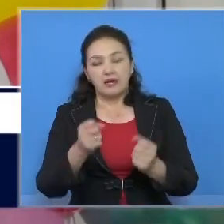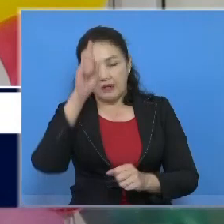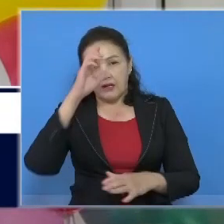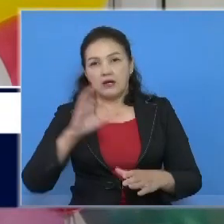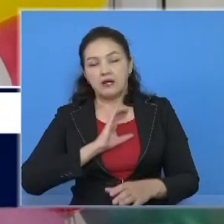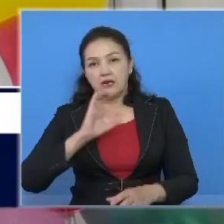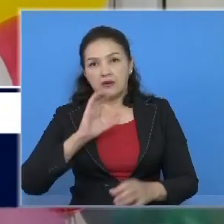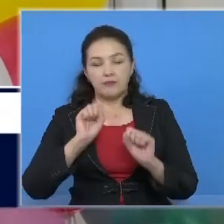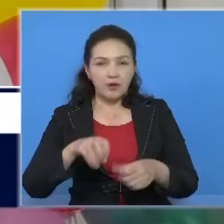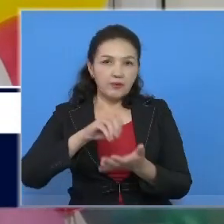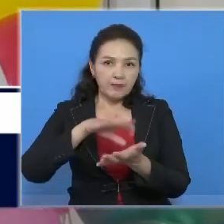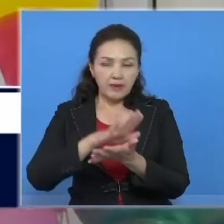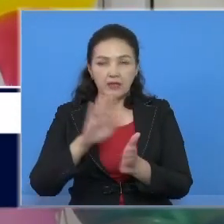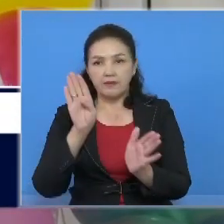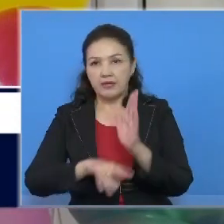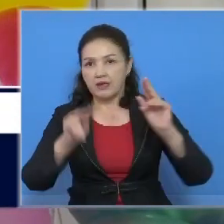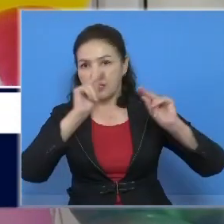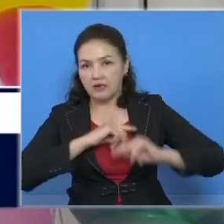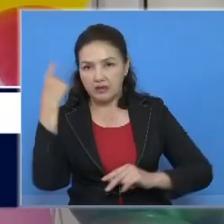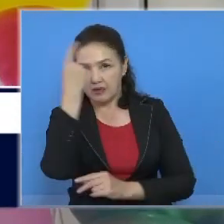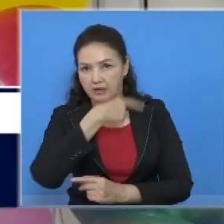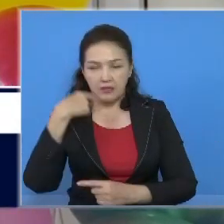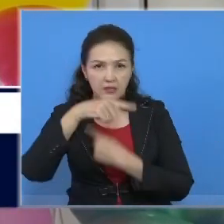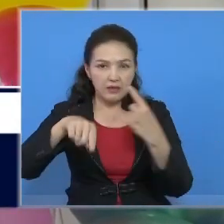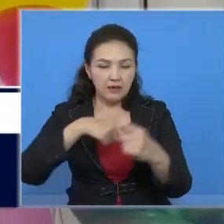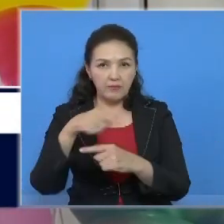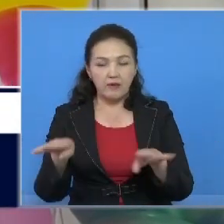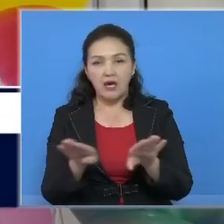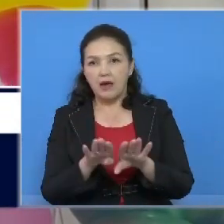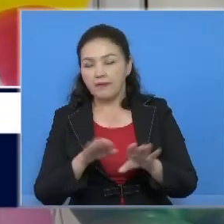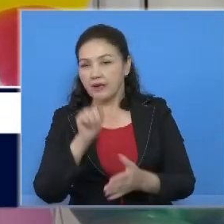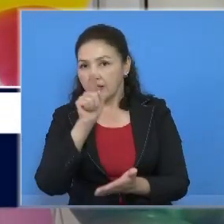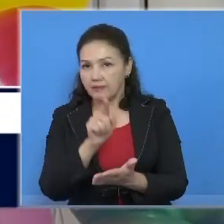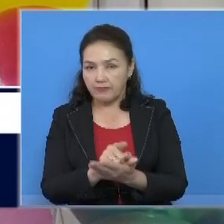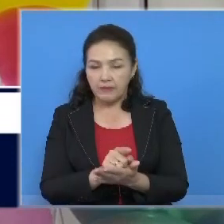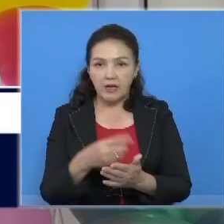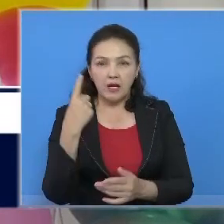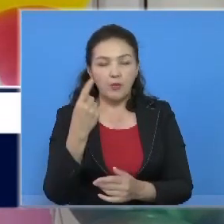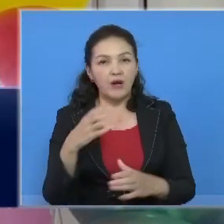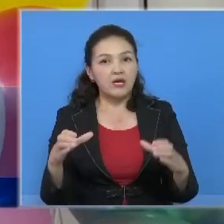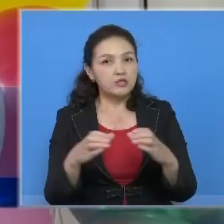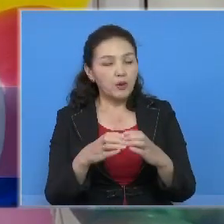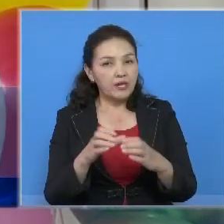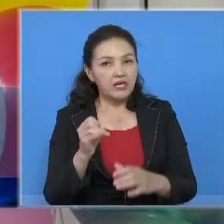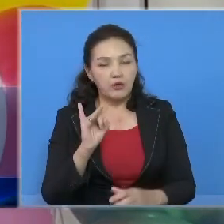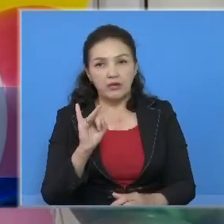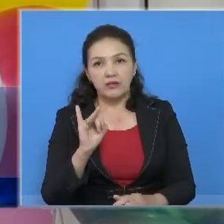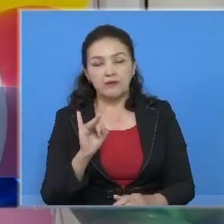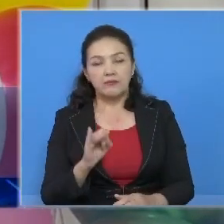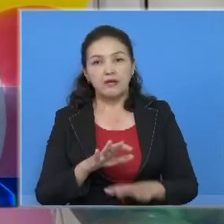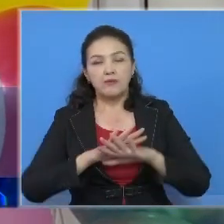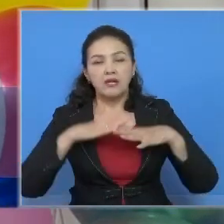могут быть зарегистрированные Индивидуальные предприниматели при этом претендент должен относиться к одной из следующих социальных категорий